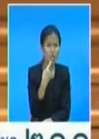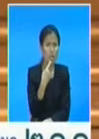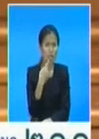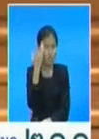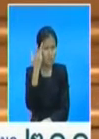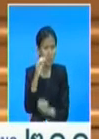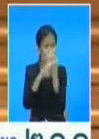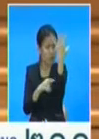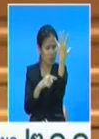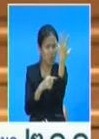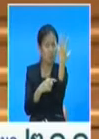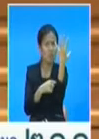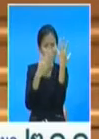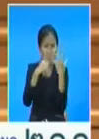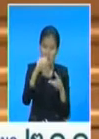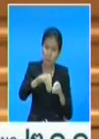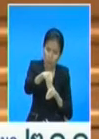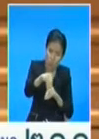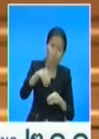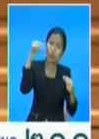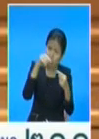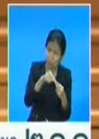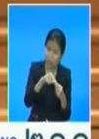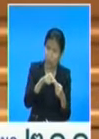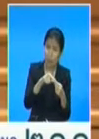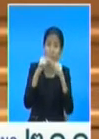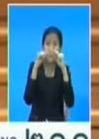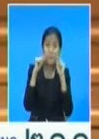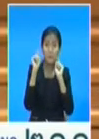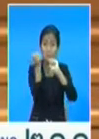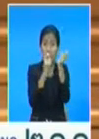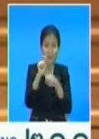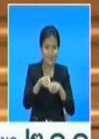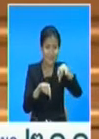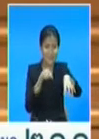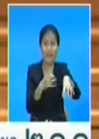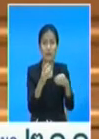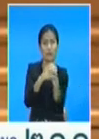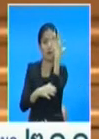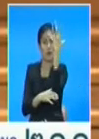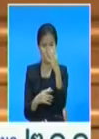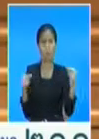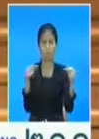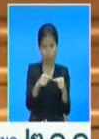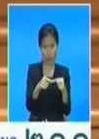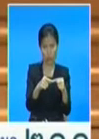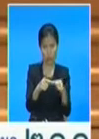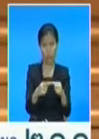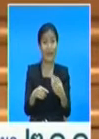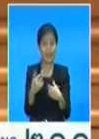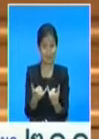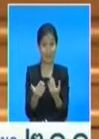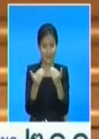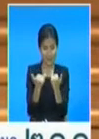กแล้วก็ปลูกให้เหมาะสมตามนั้นเอาละครับเรื่องปลูกผมจบไปแล้วเรื่องการดูแลนิดนึงครับ